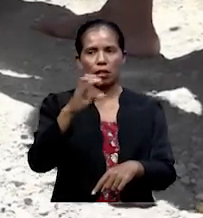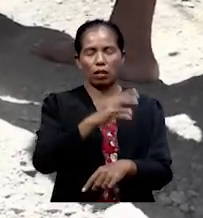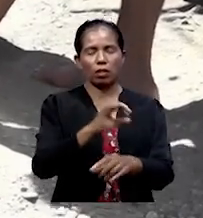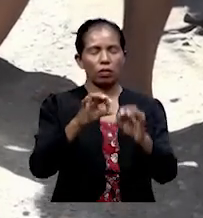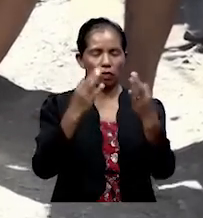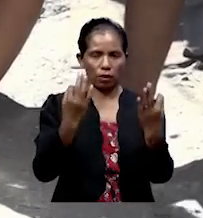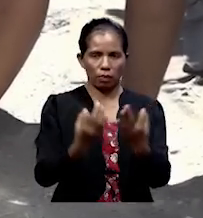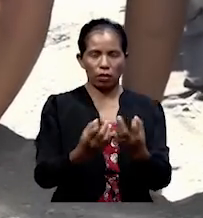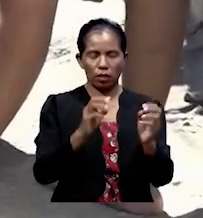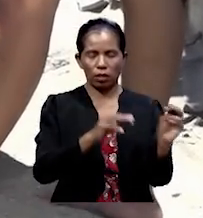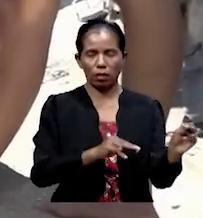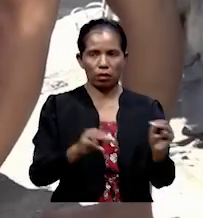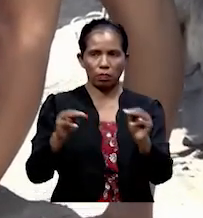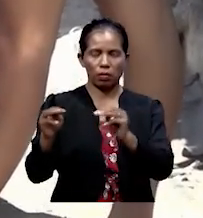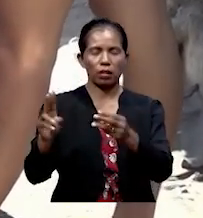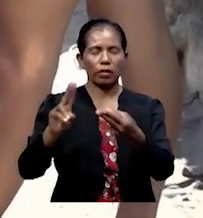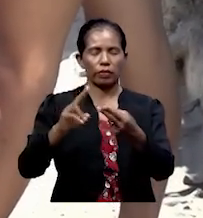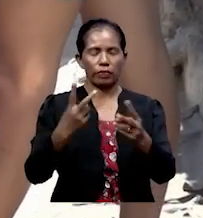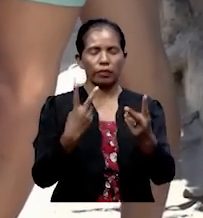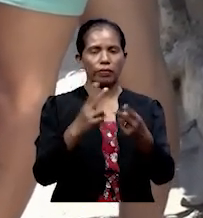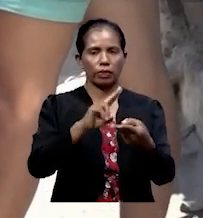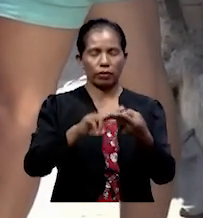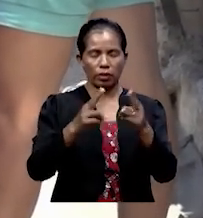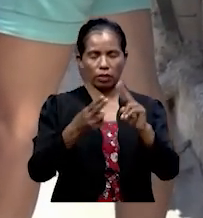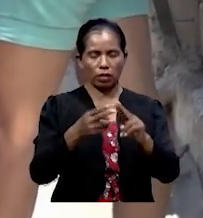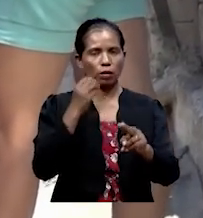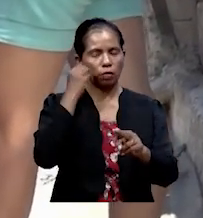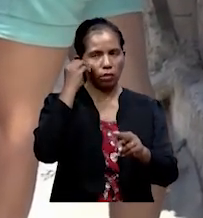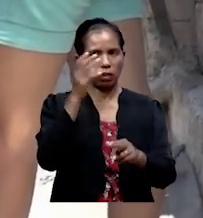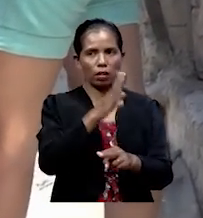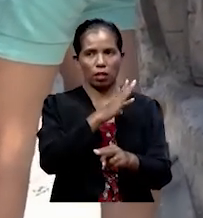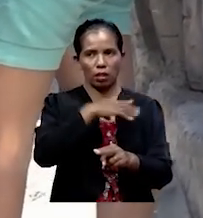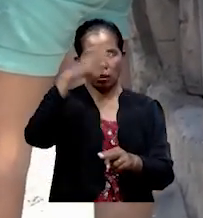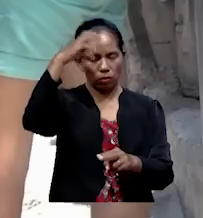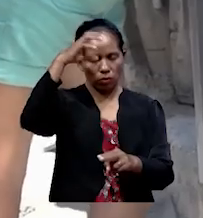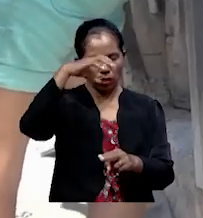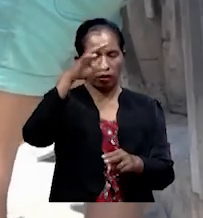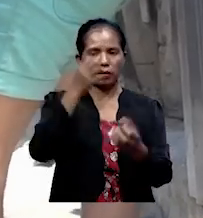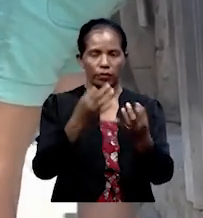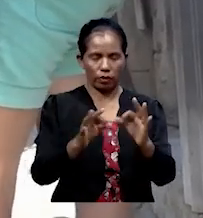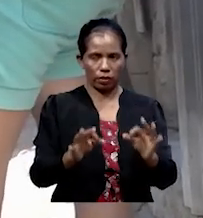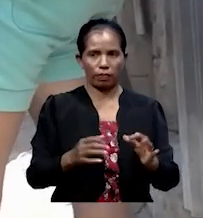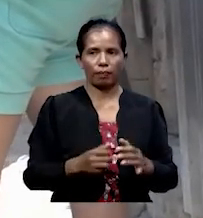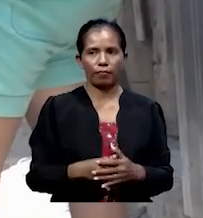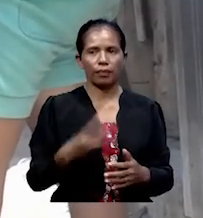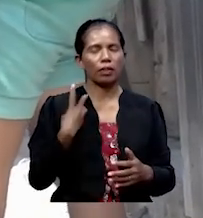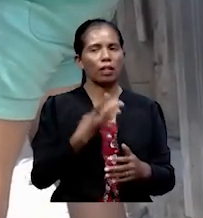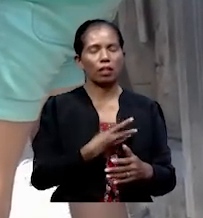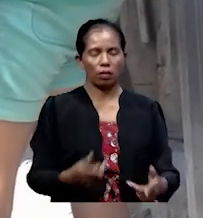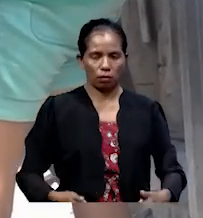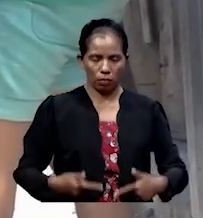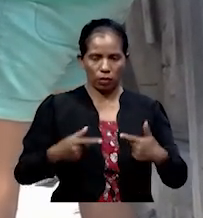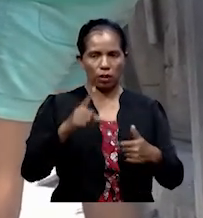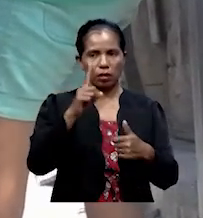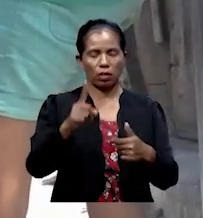familia ten ke evakua ba vizino ni uma ia kalambalong. Ho dihein to udang ben maran. Ita moris, iya ida ida, aura